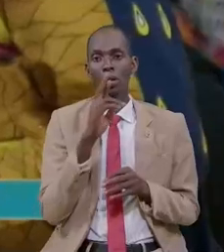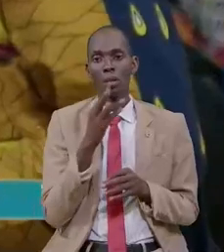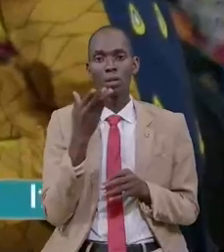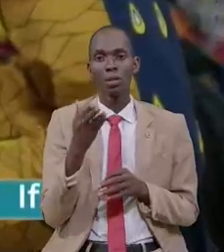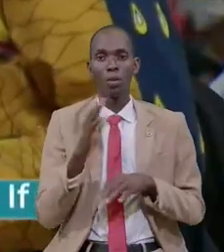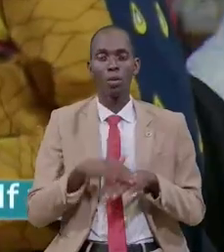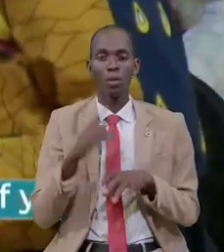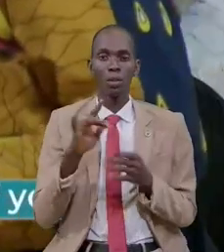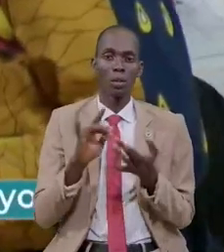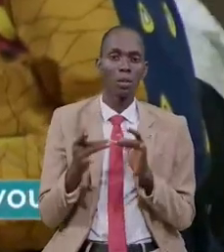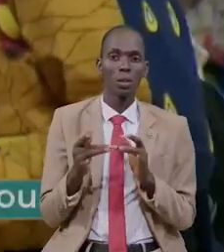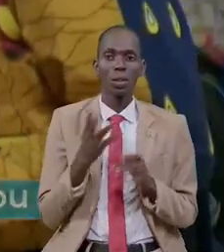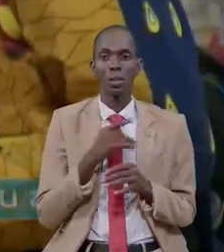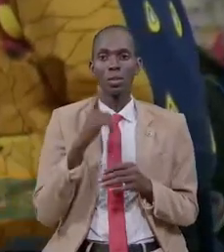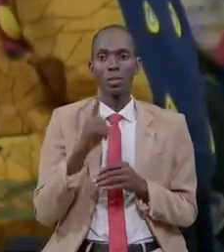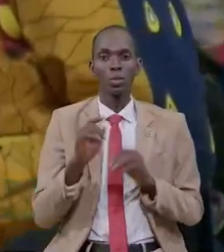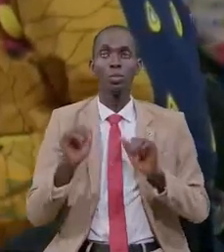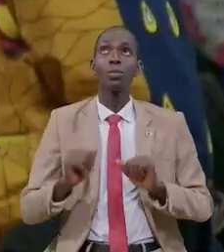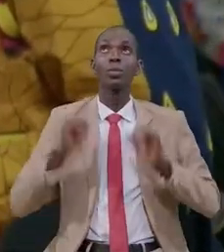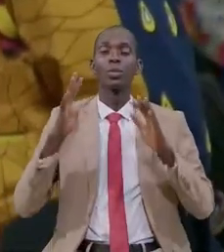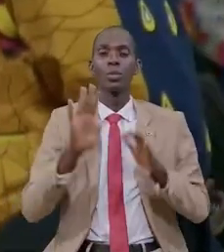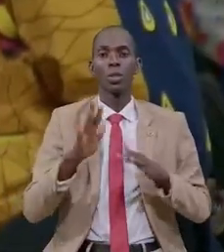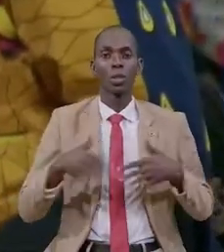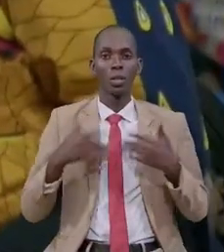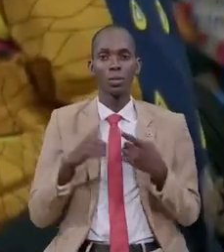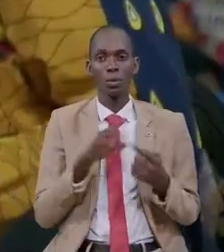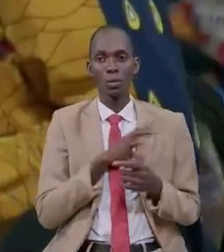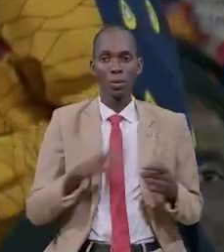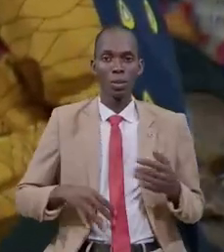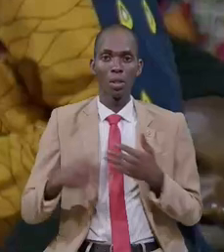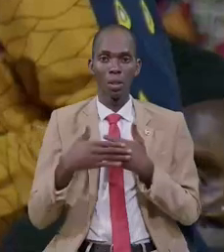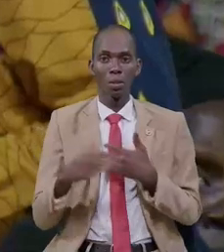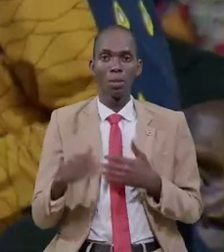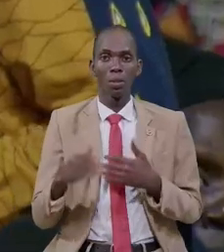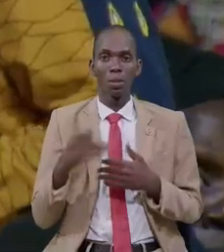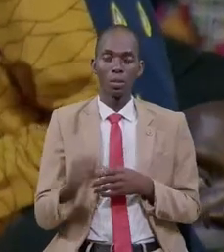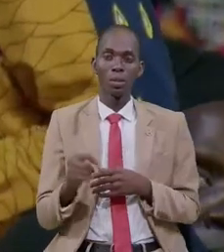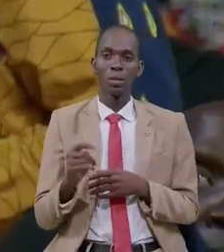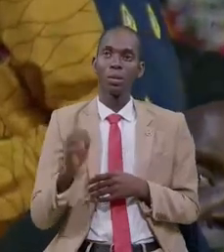occupons-nous rapidement de ceux qui ont levé la main ce soir. Et si vous suivez en ligne,